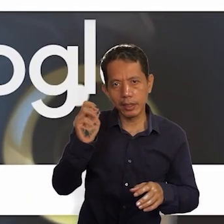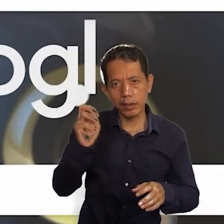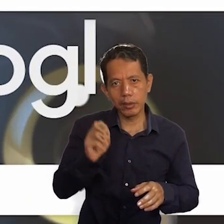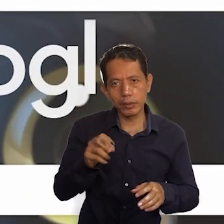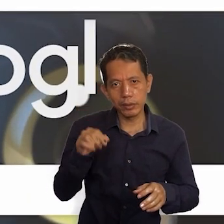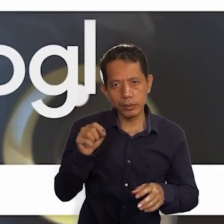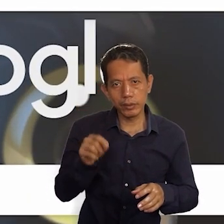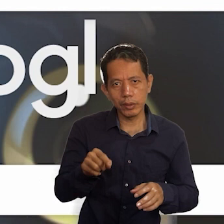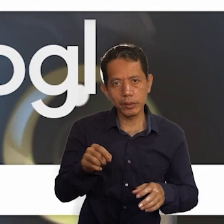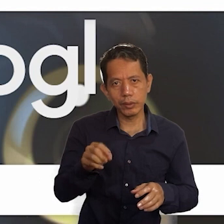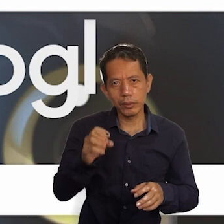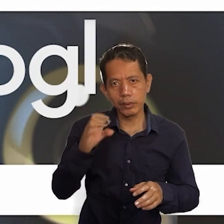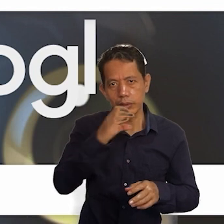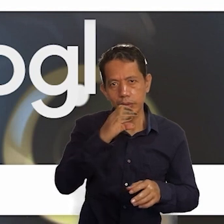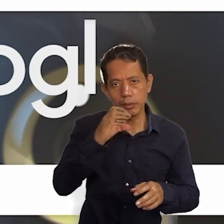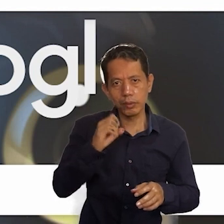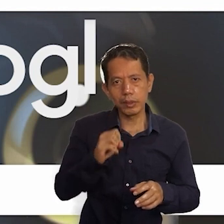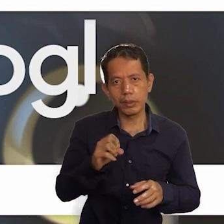accounts.google.com/signup.